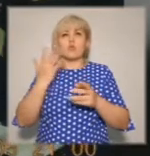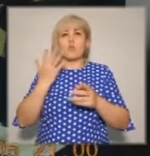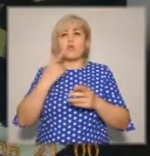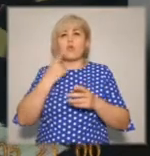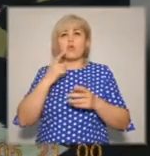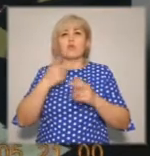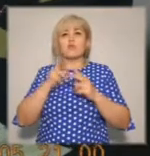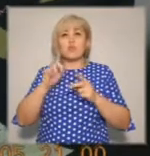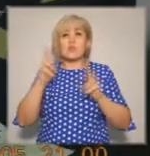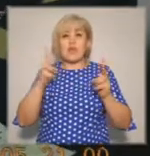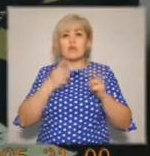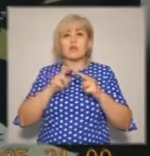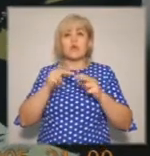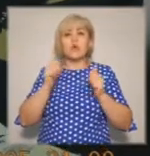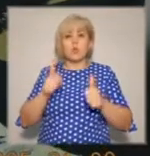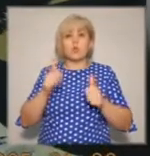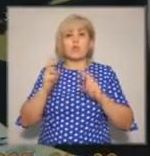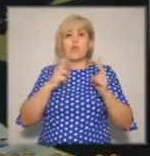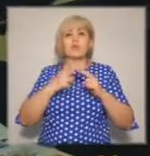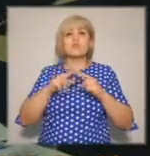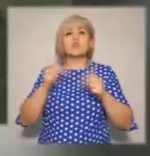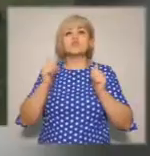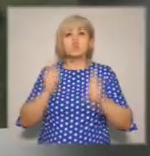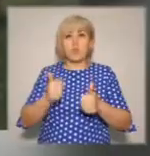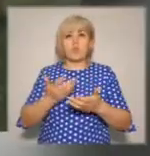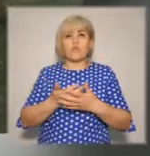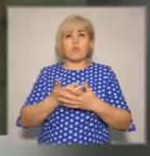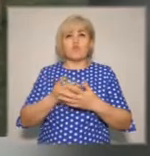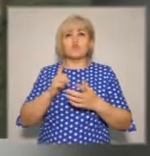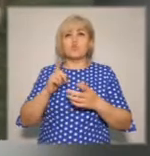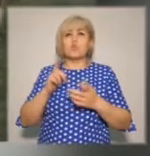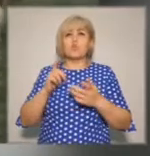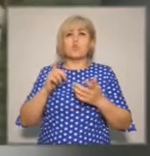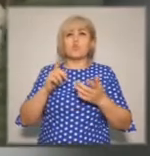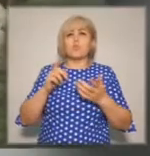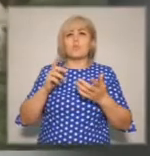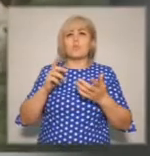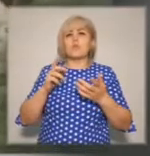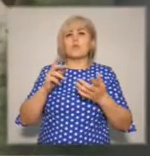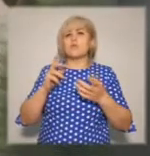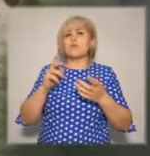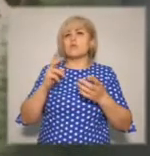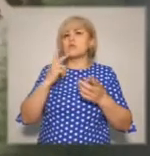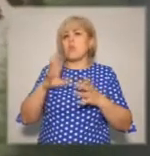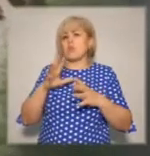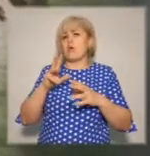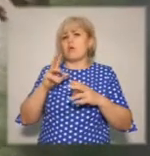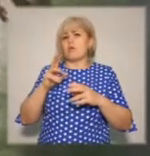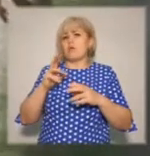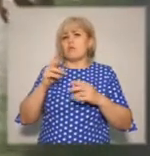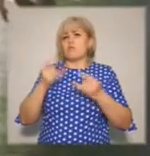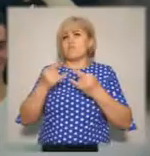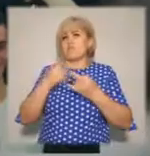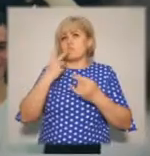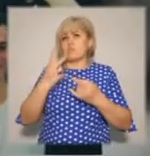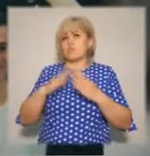здорово, что ты либо здесь, либо, ну, либо дома телевизор смотришь. То есть, поэтому отношение было